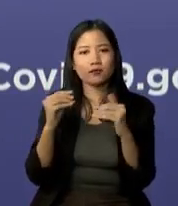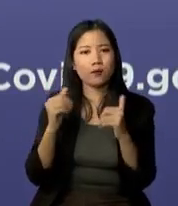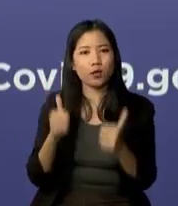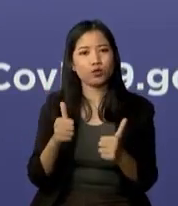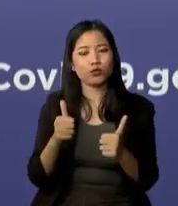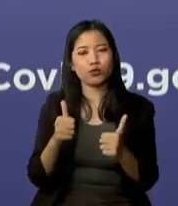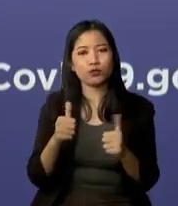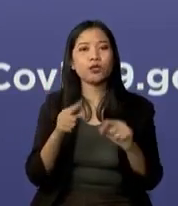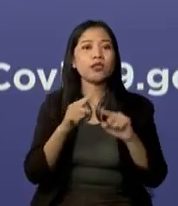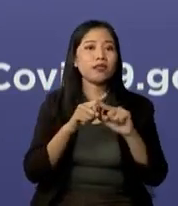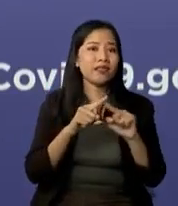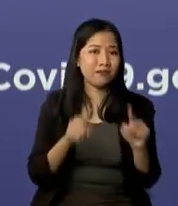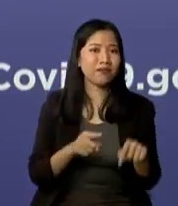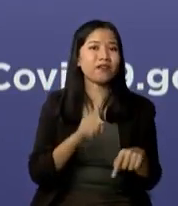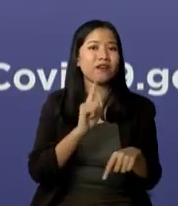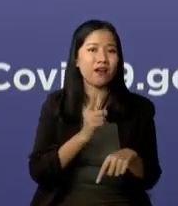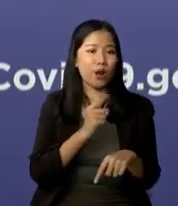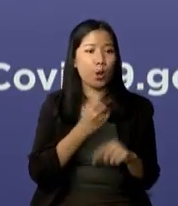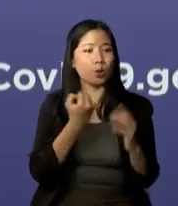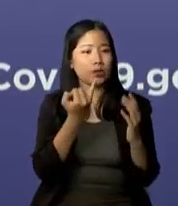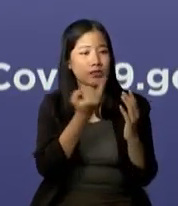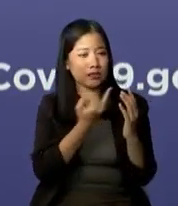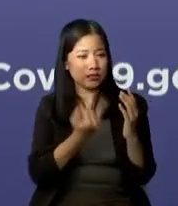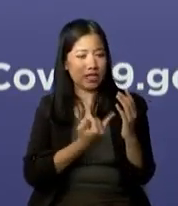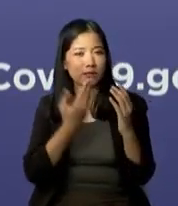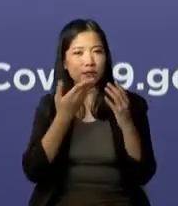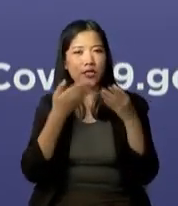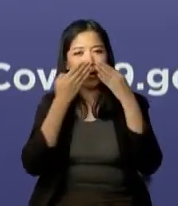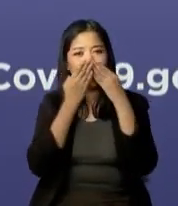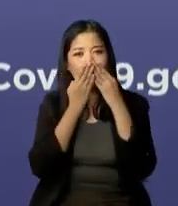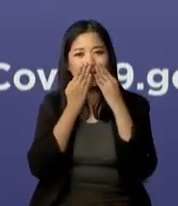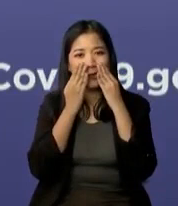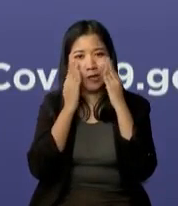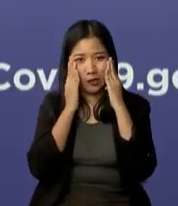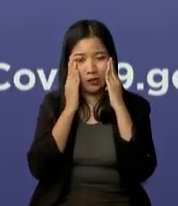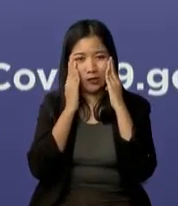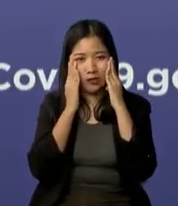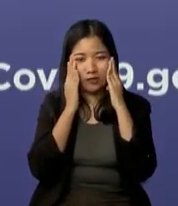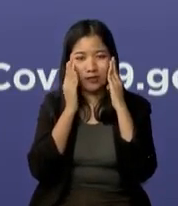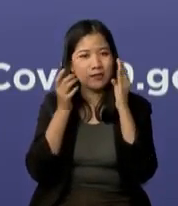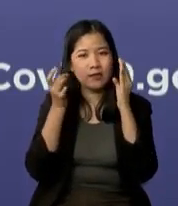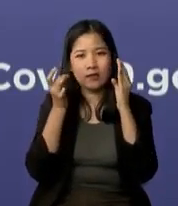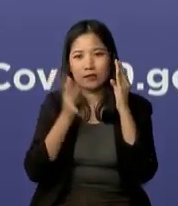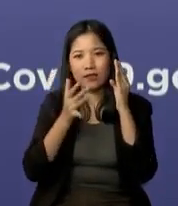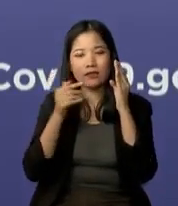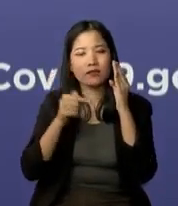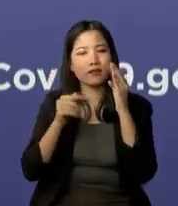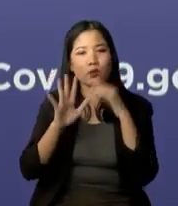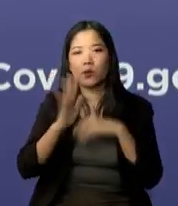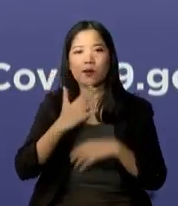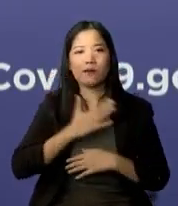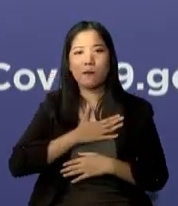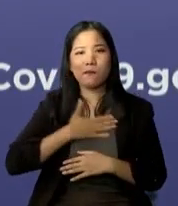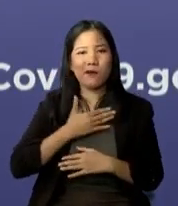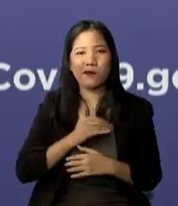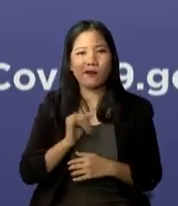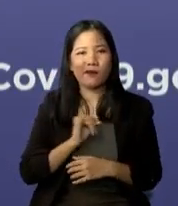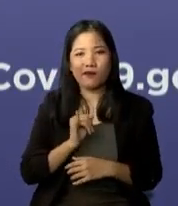bagus. Namun apabila desainnya terlalu ketat menutup hidung, ini juga membuat tidak nyaman.